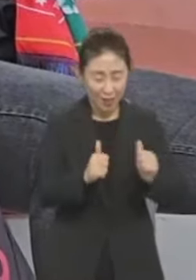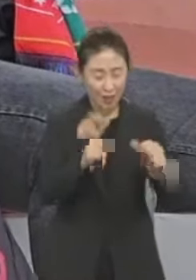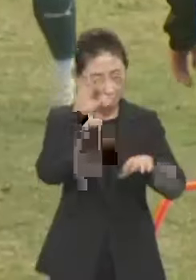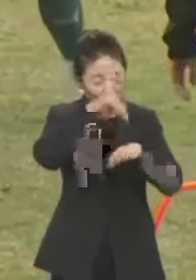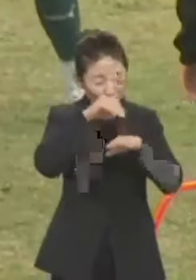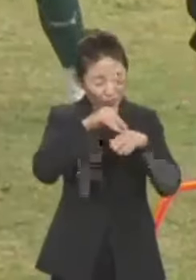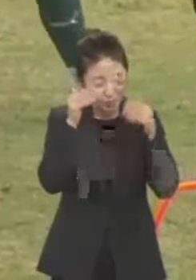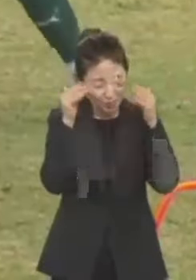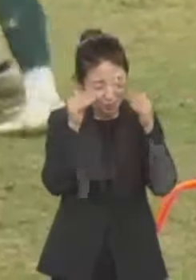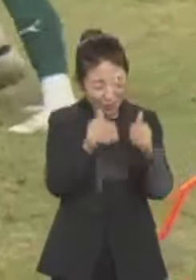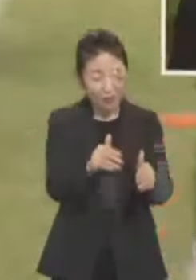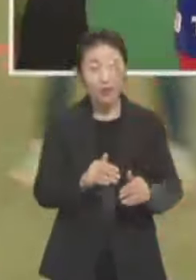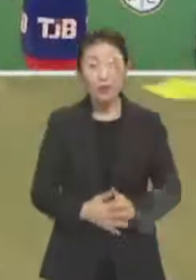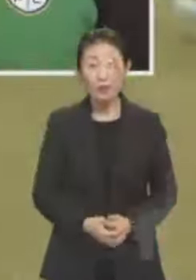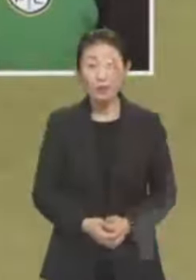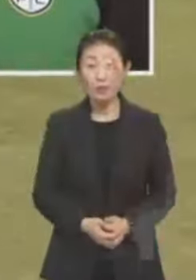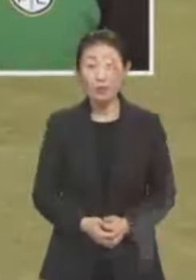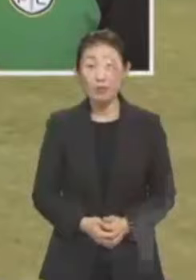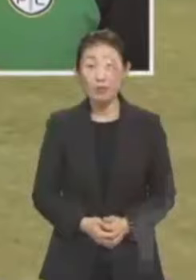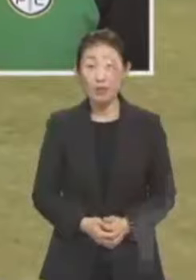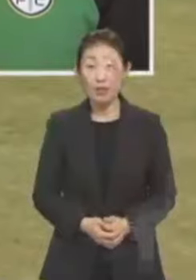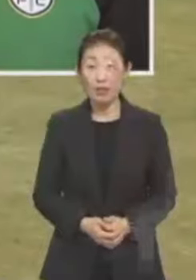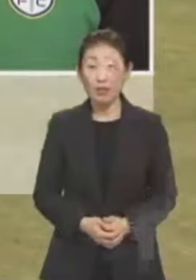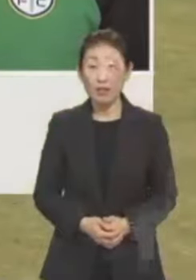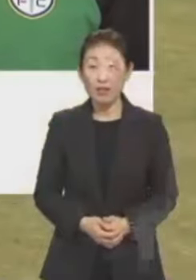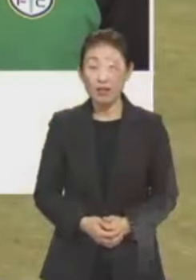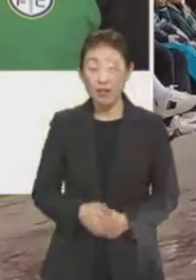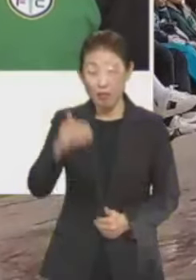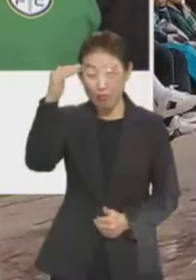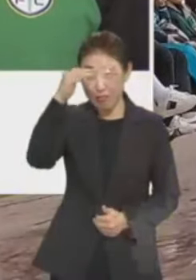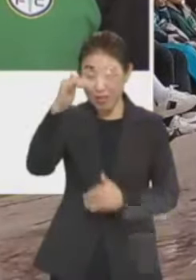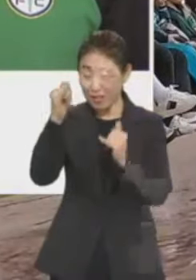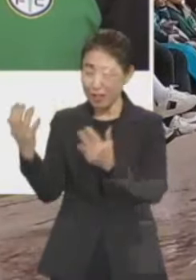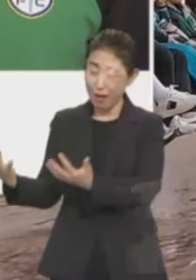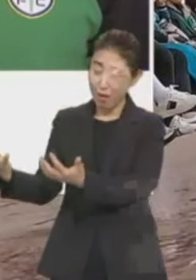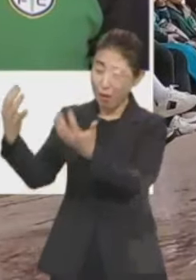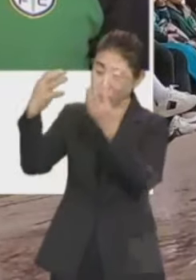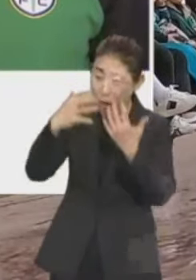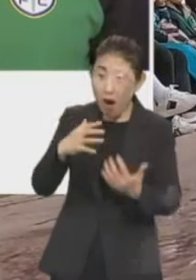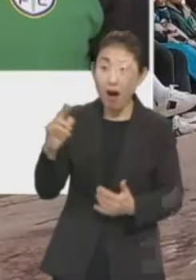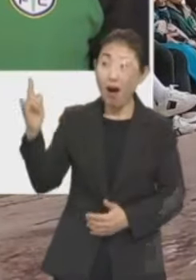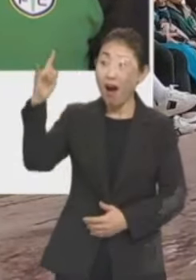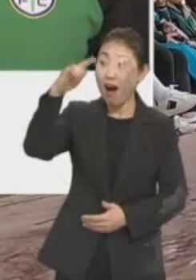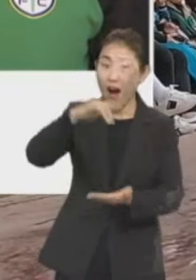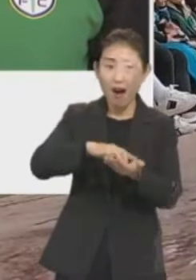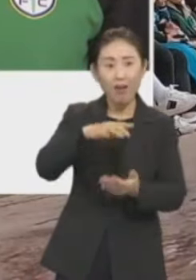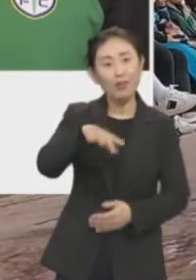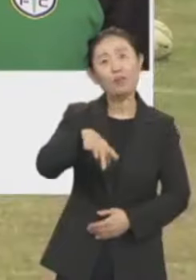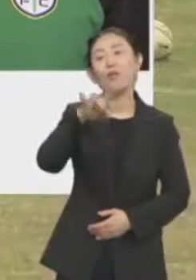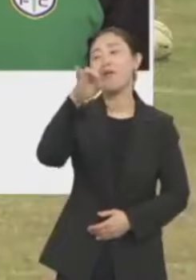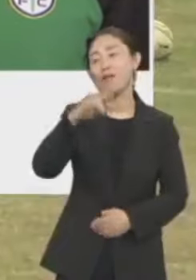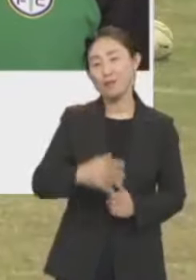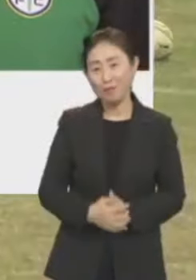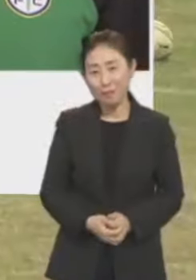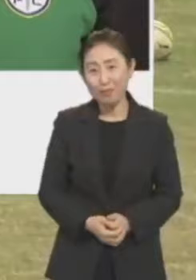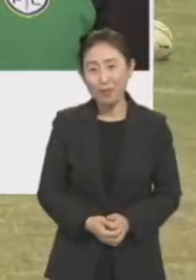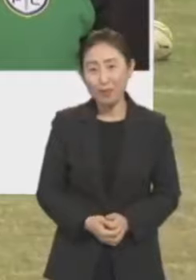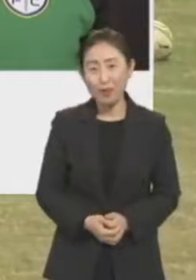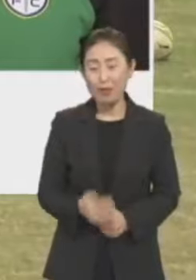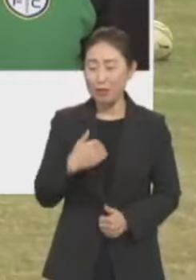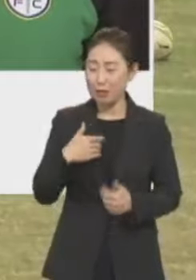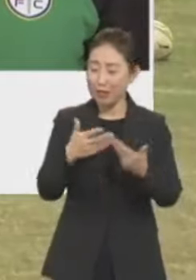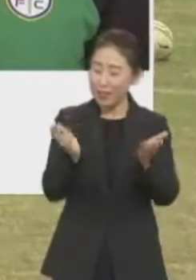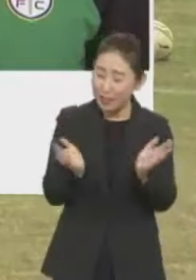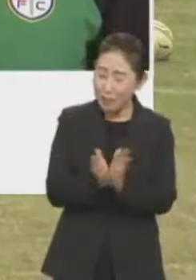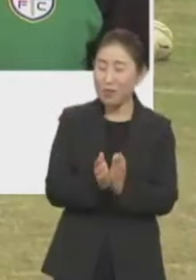임했습니다. 해외에서 팬들이 와주시는 경험을 처음 했고 또 그만큼 저희 팬분들이 저희 팀에 대한